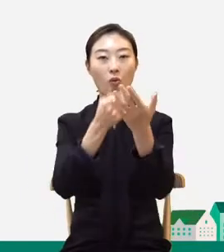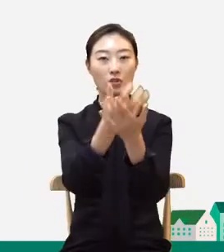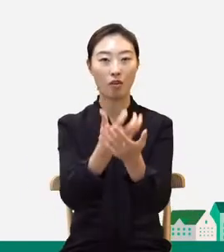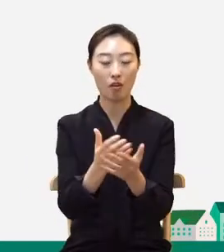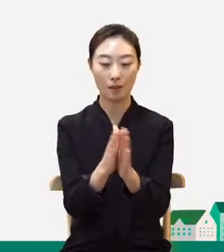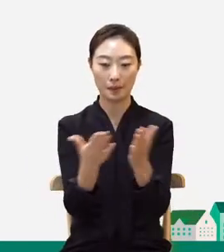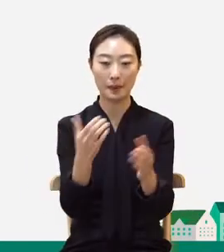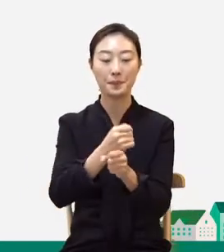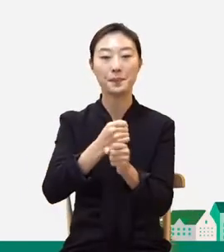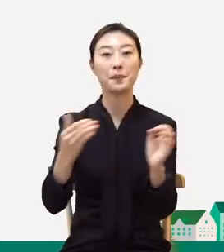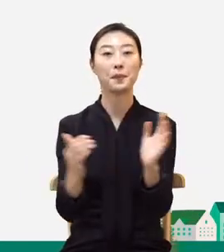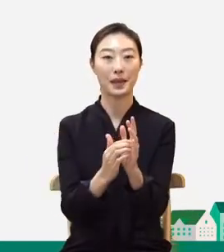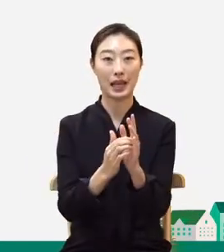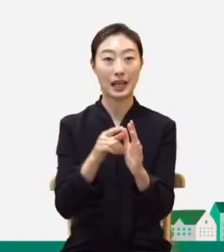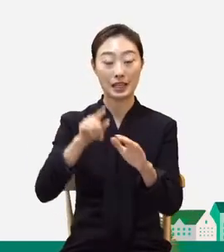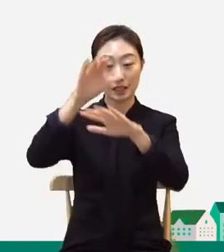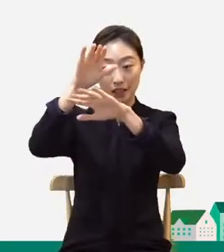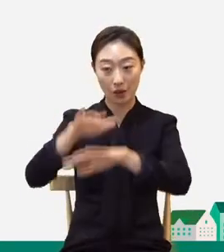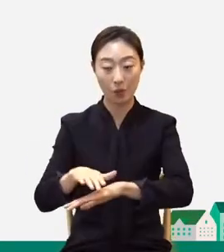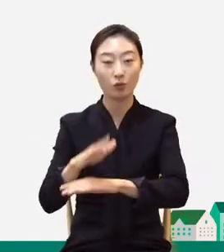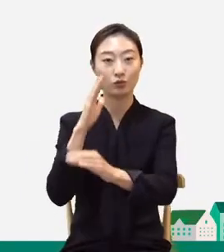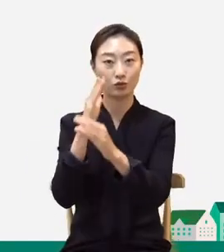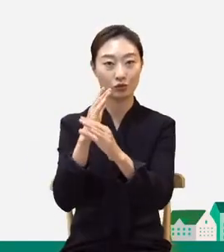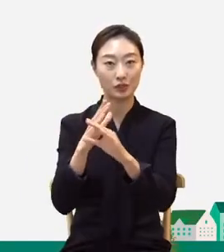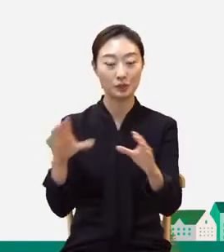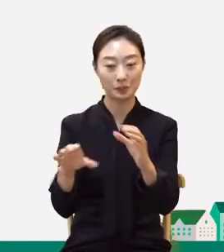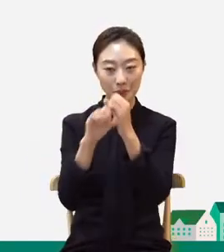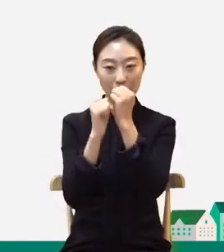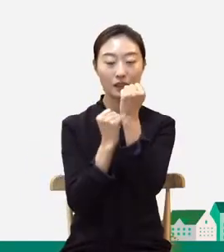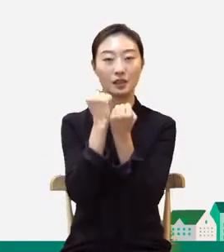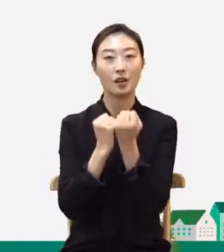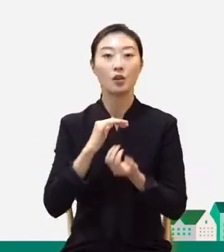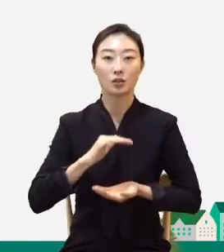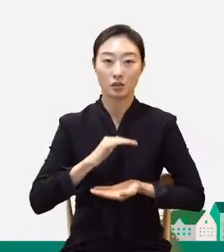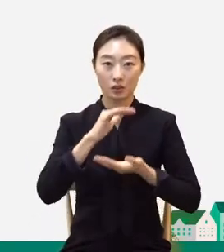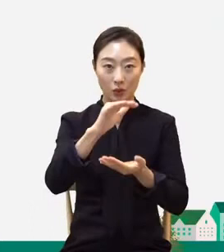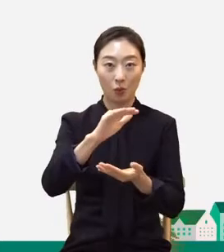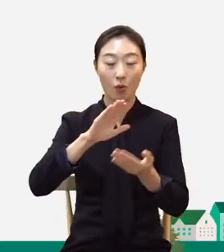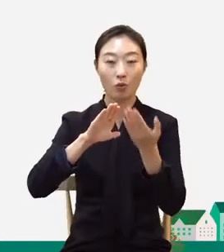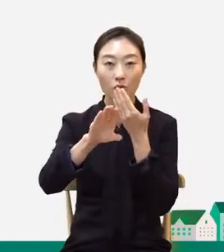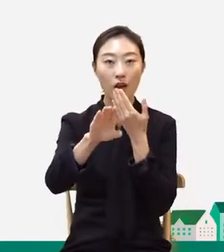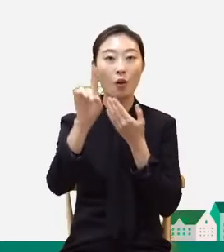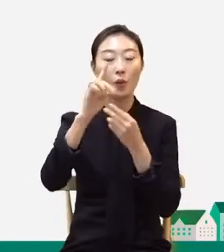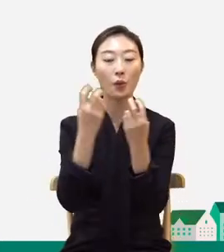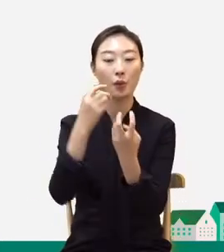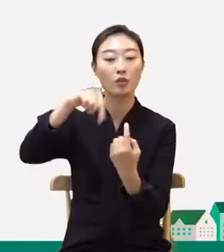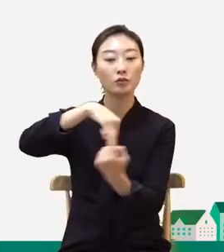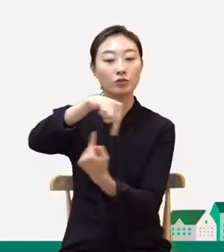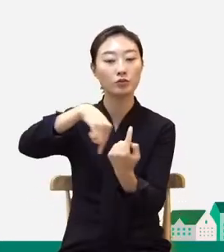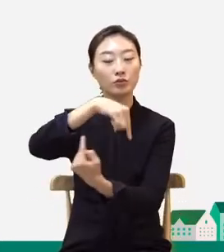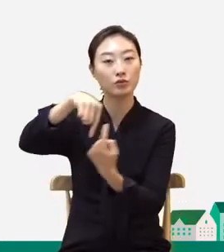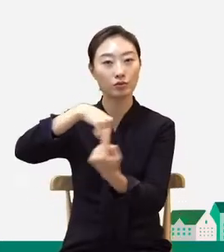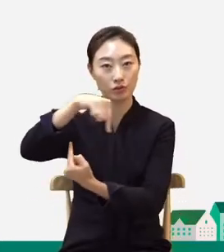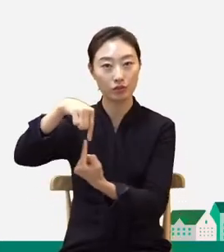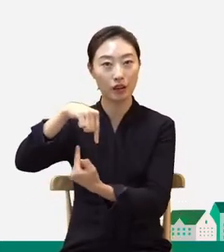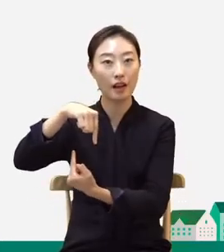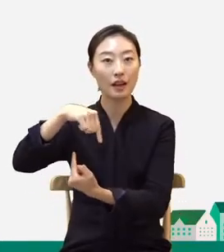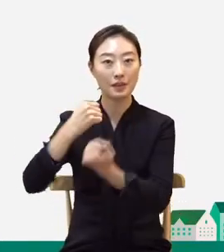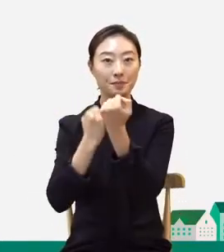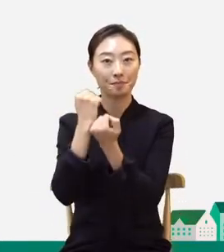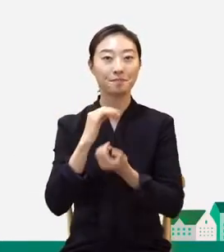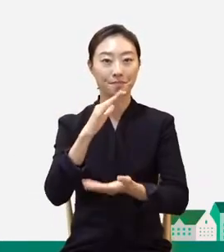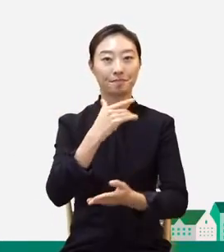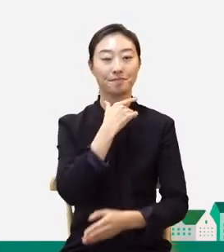발간을 했습니다. 그래서 이제 그 내용들을 중심으로 소개를 드리고, 그 이후에는 지금 어떻게 운영이 되고 있는지 말씀을